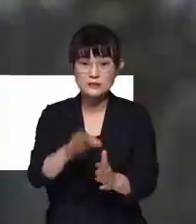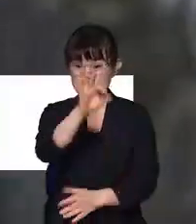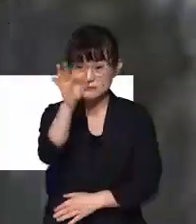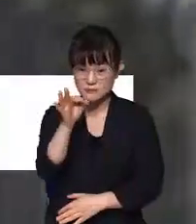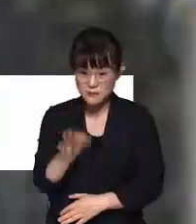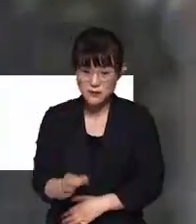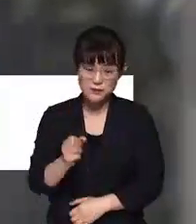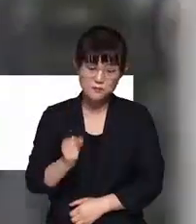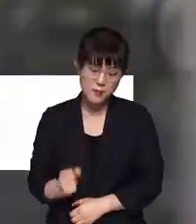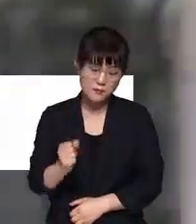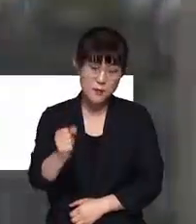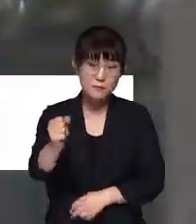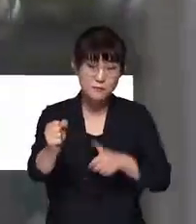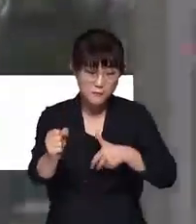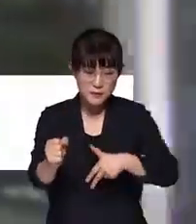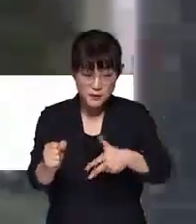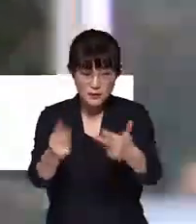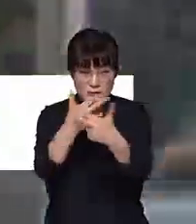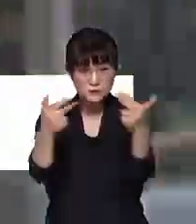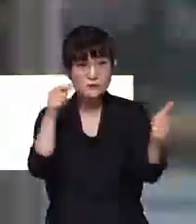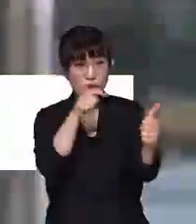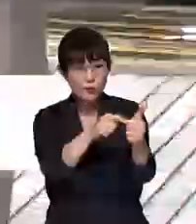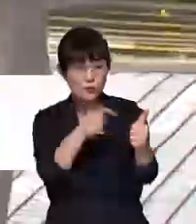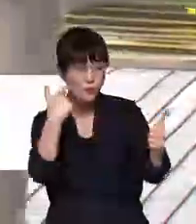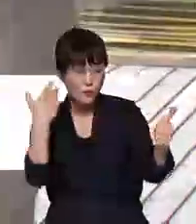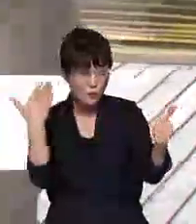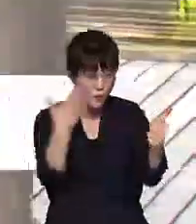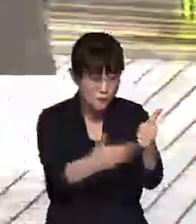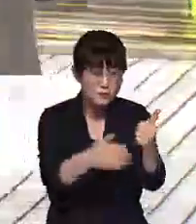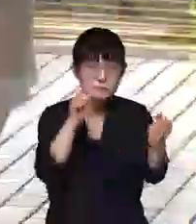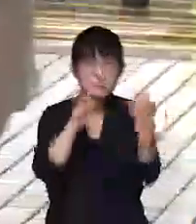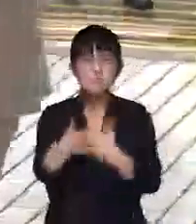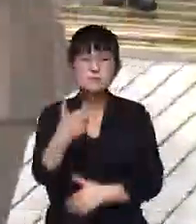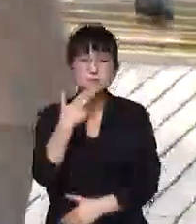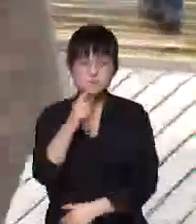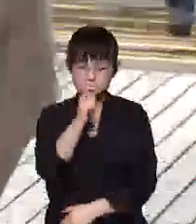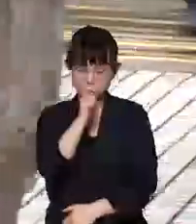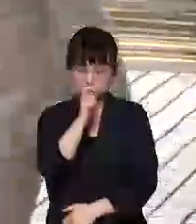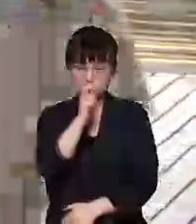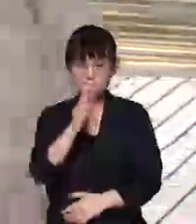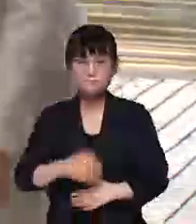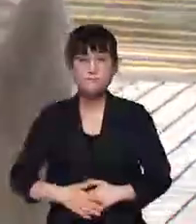짚고 출석한 이 대표는 기자들의 질문에 아무런 답을 하지 않았습니다.